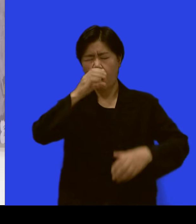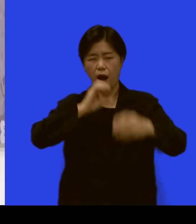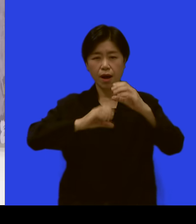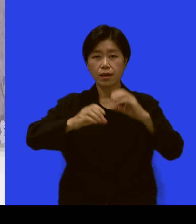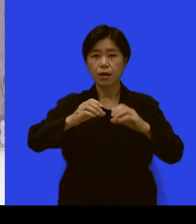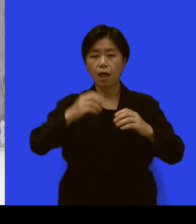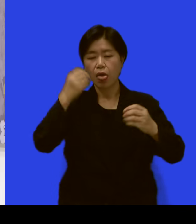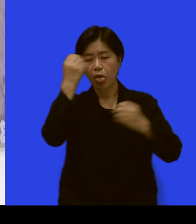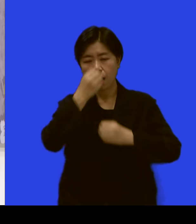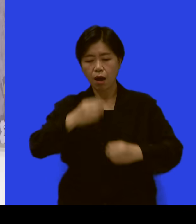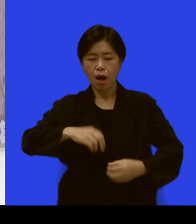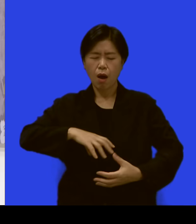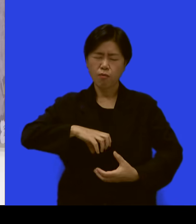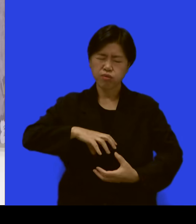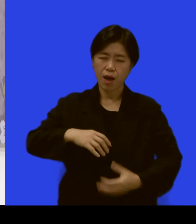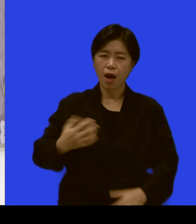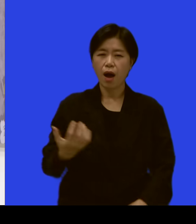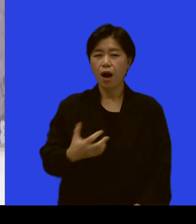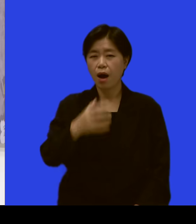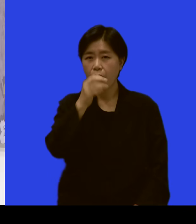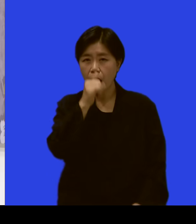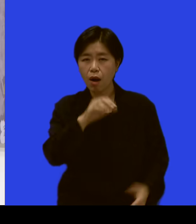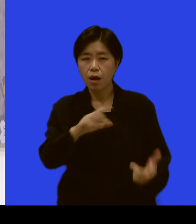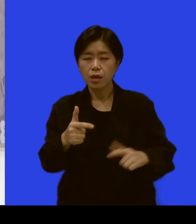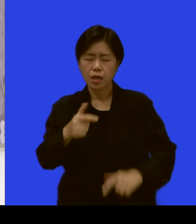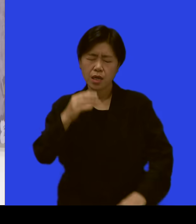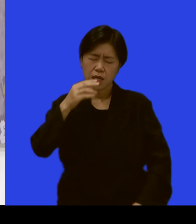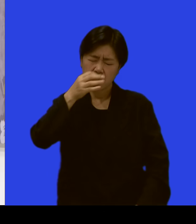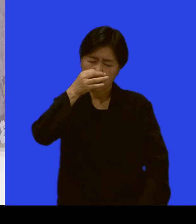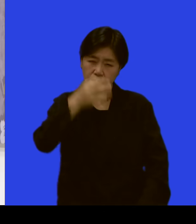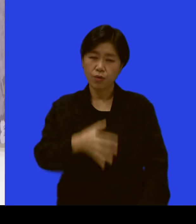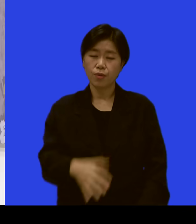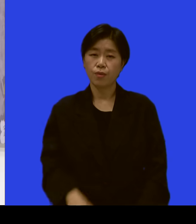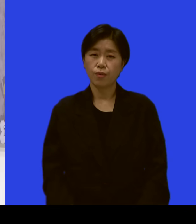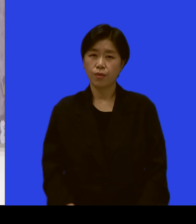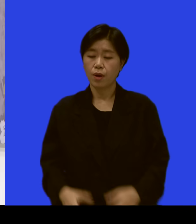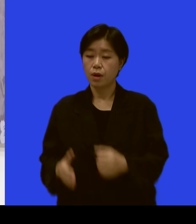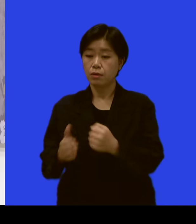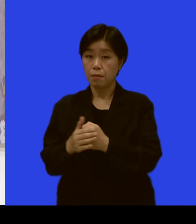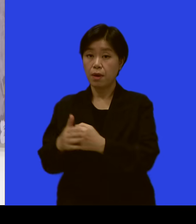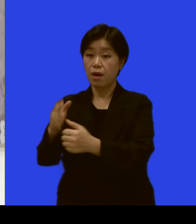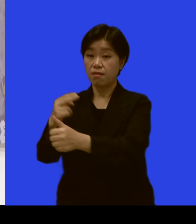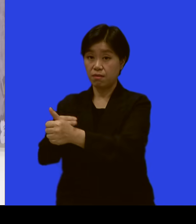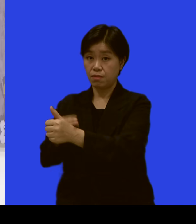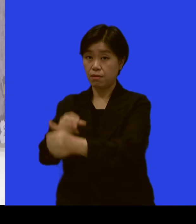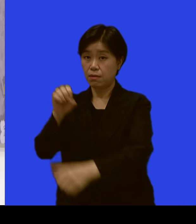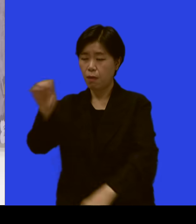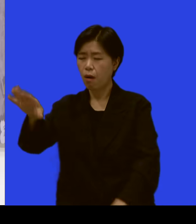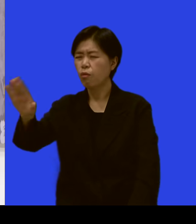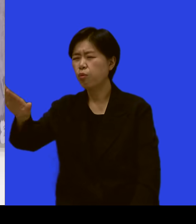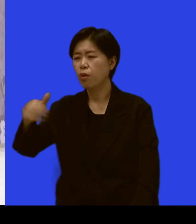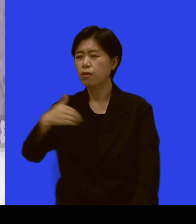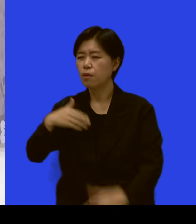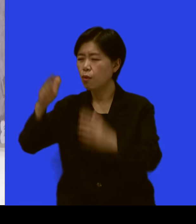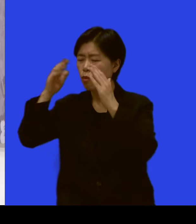네. 그래서 숙취에 시달리고 있었고, 예. 이제 중간에 이제 하교를 해야 되겠다. 예. 담임 선생님께 말씀을